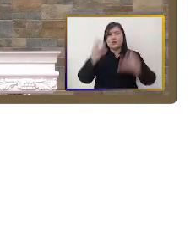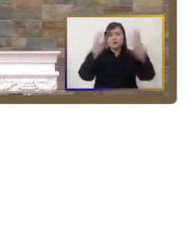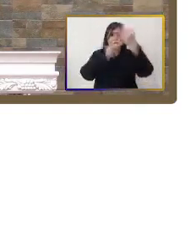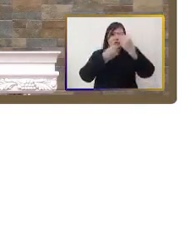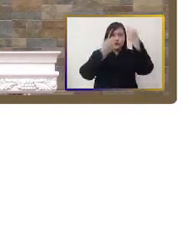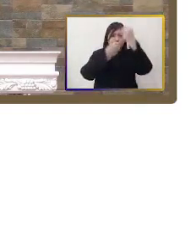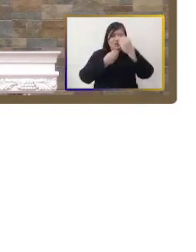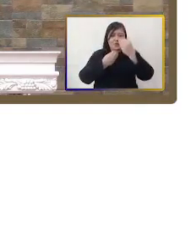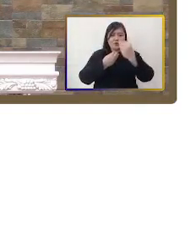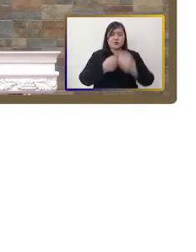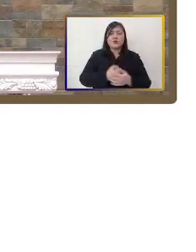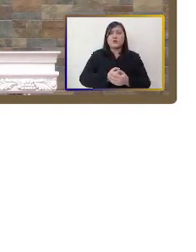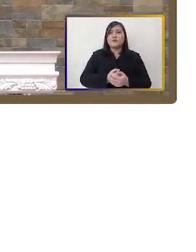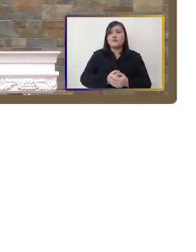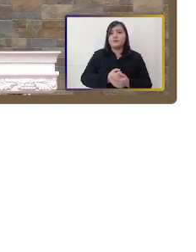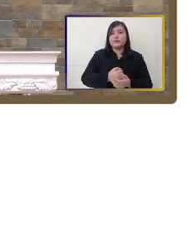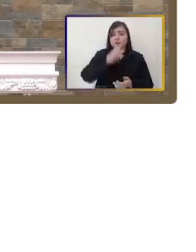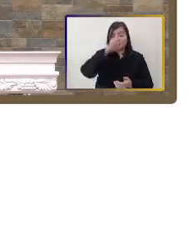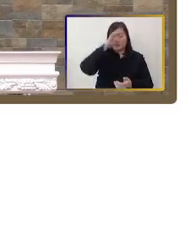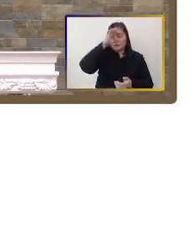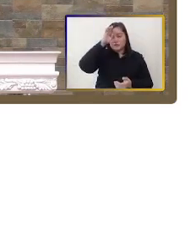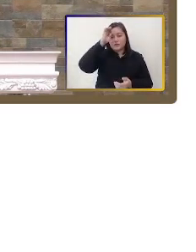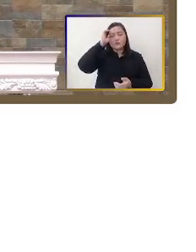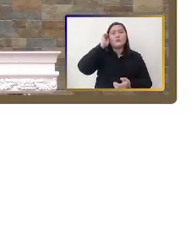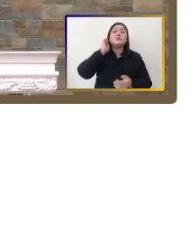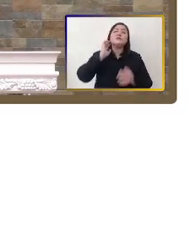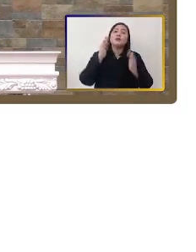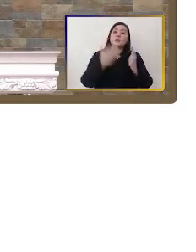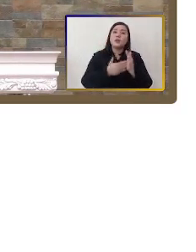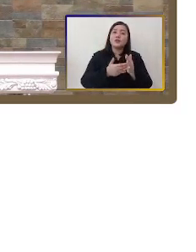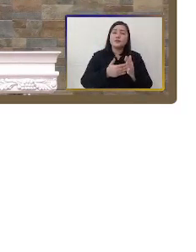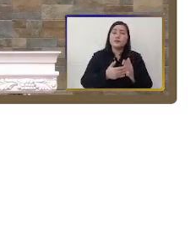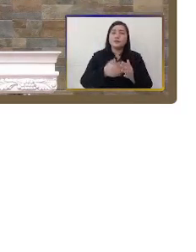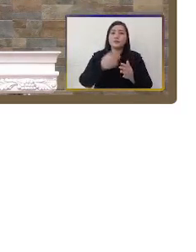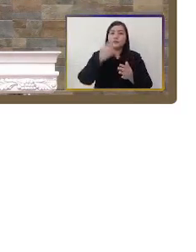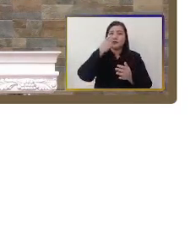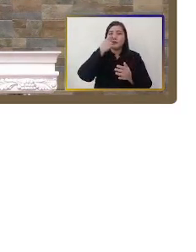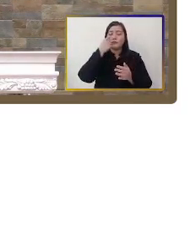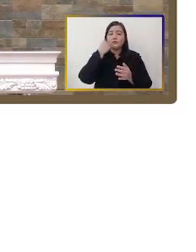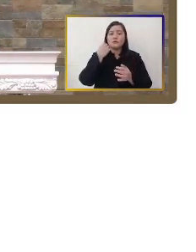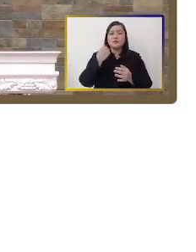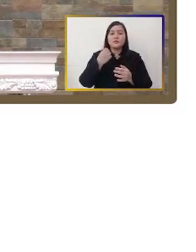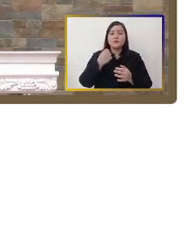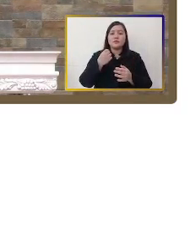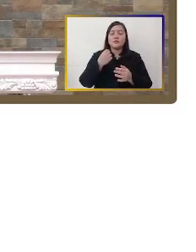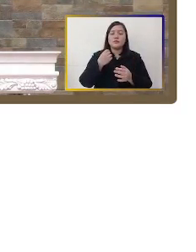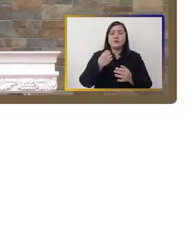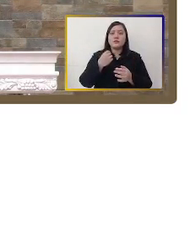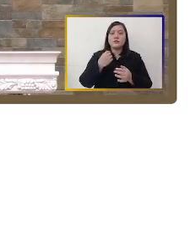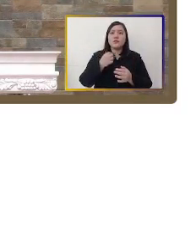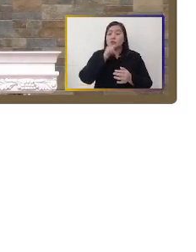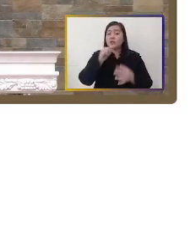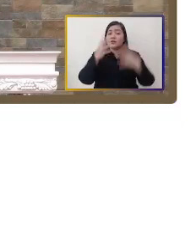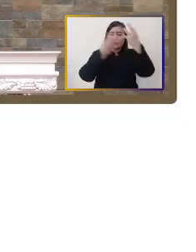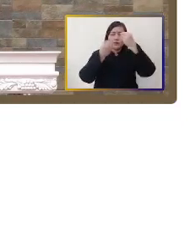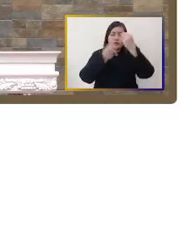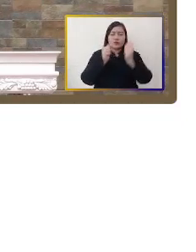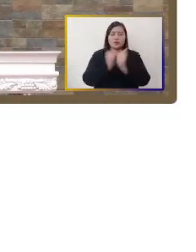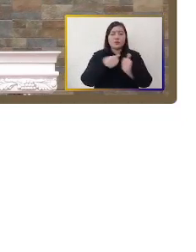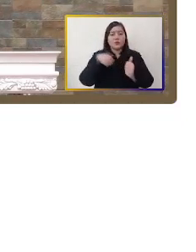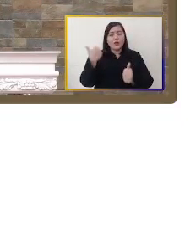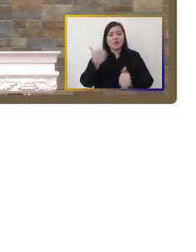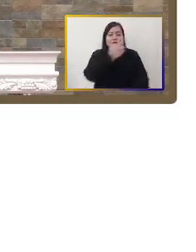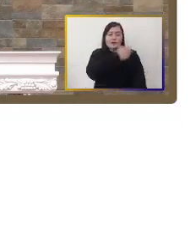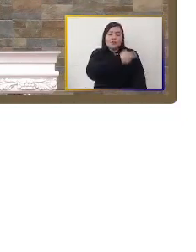nila. At pagpunta natin dito sa ugat nila, makikita natin that they existed long